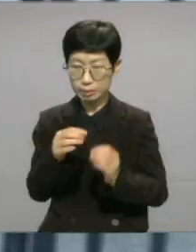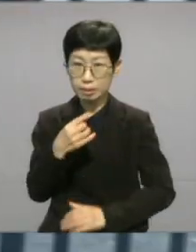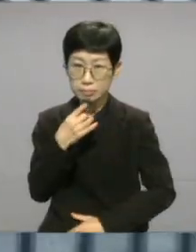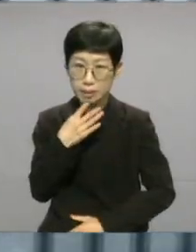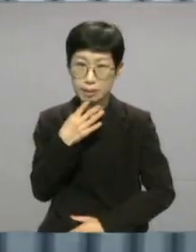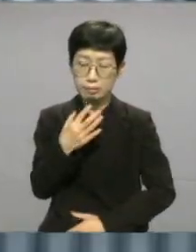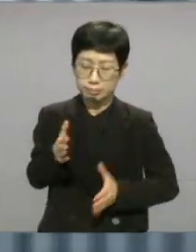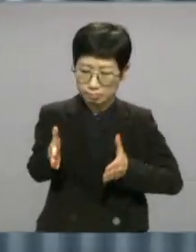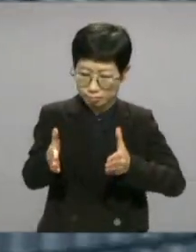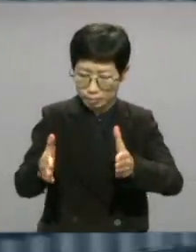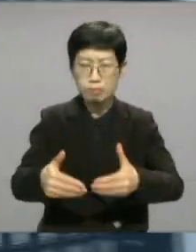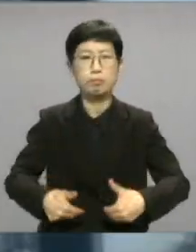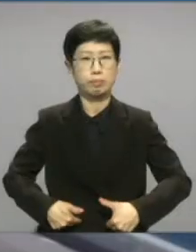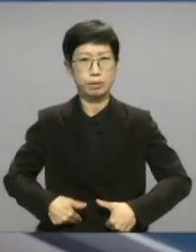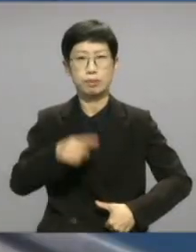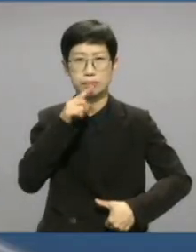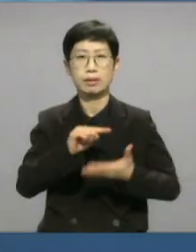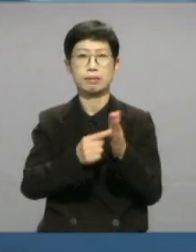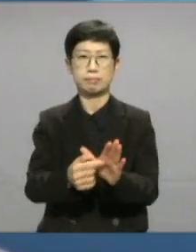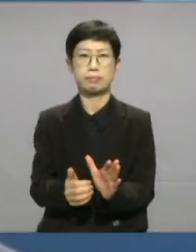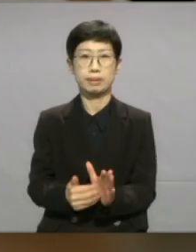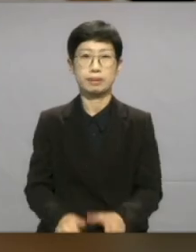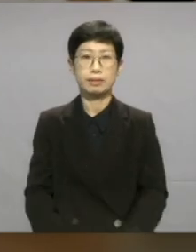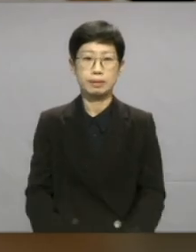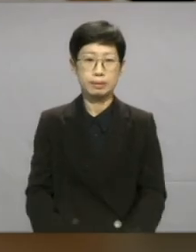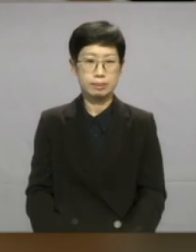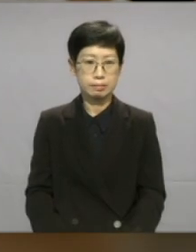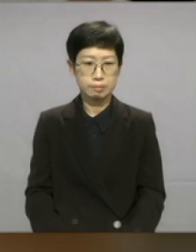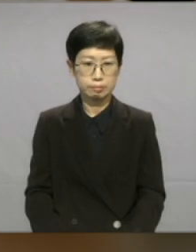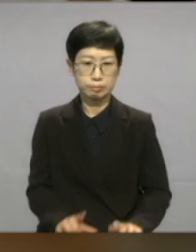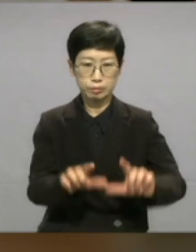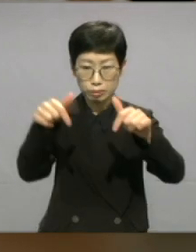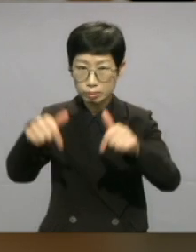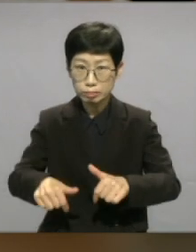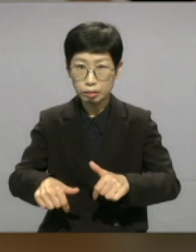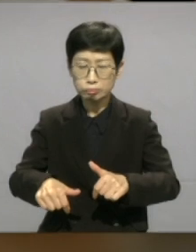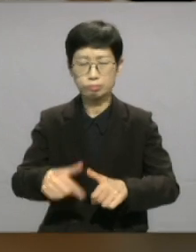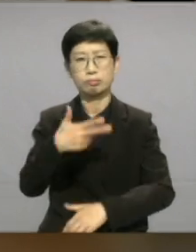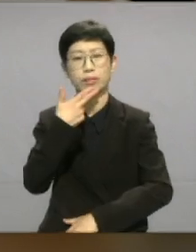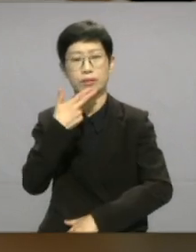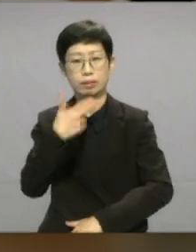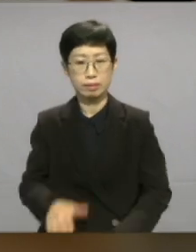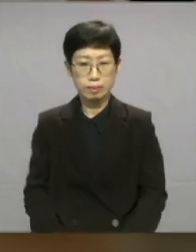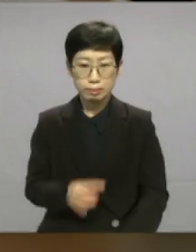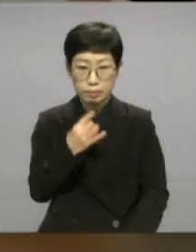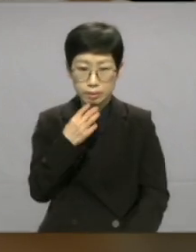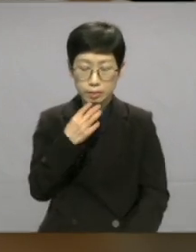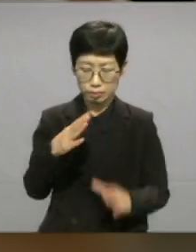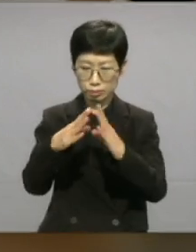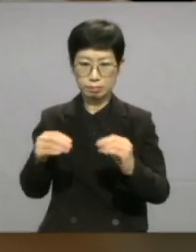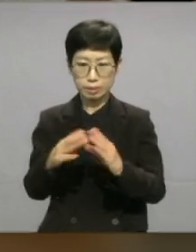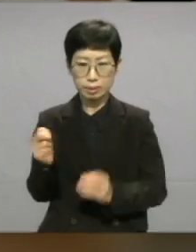한다는 국수주의적 색채를 드러냈습니다. Nu există est sau vest. Există